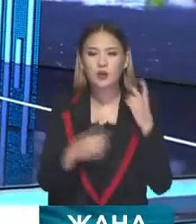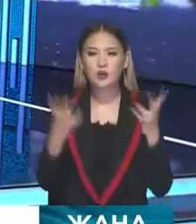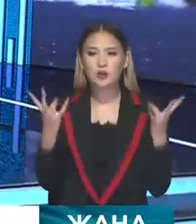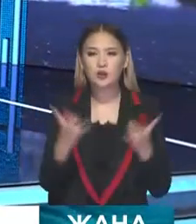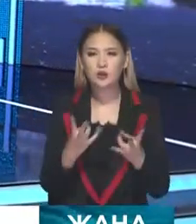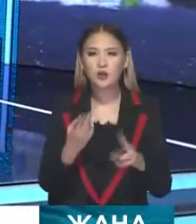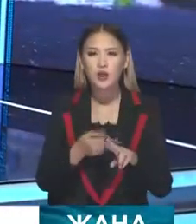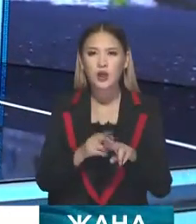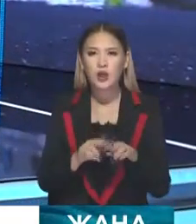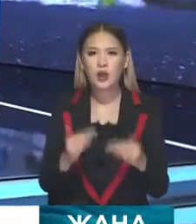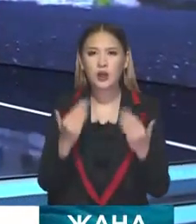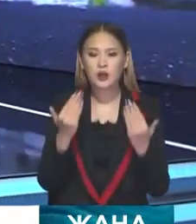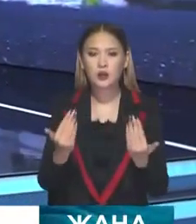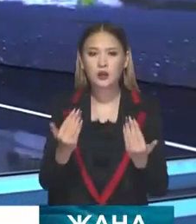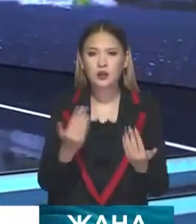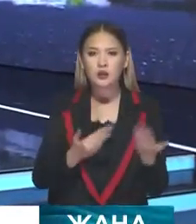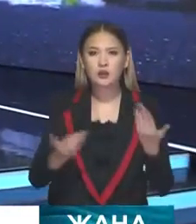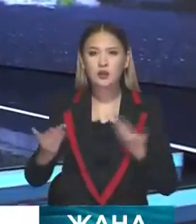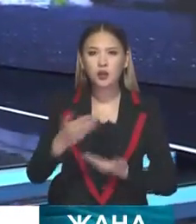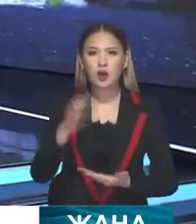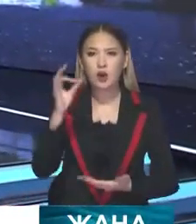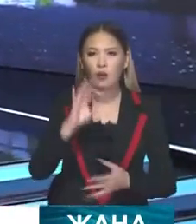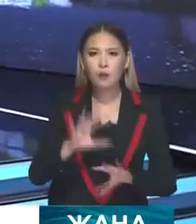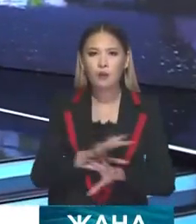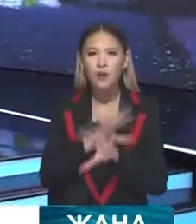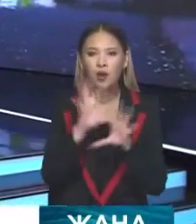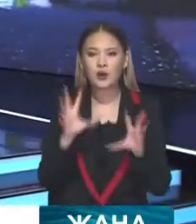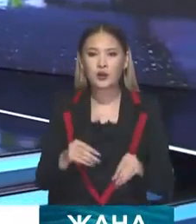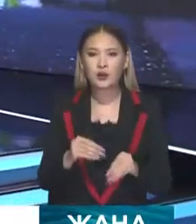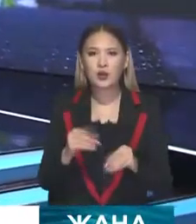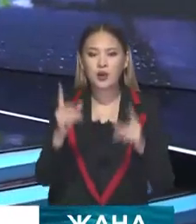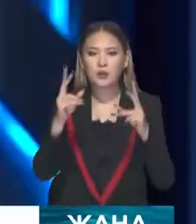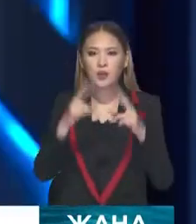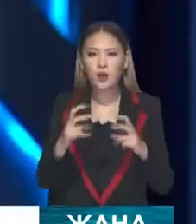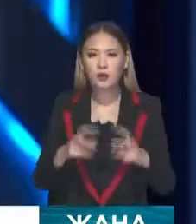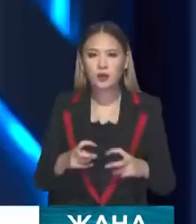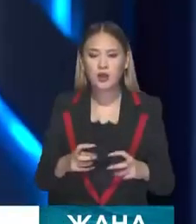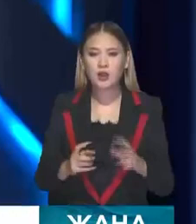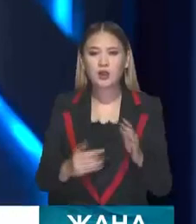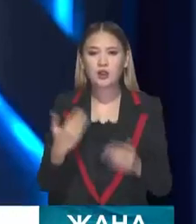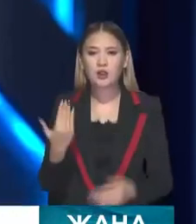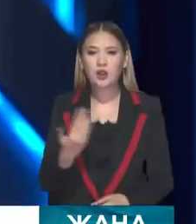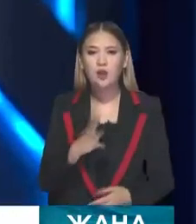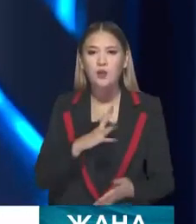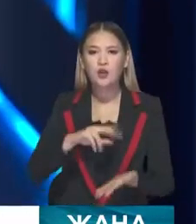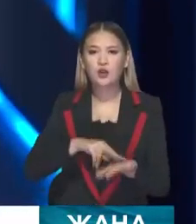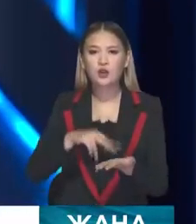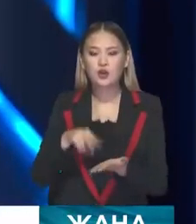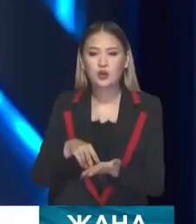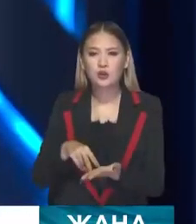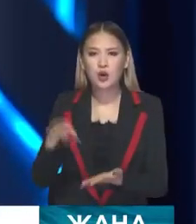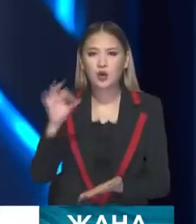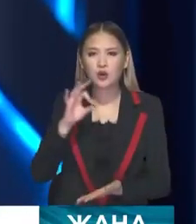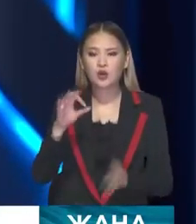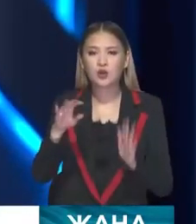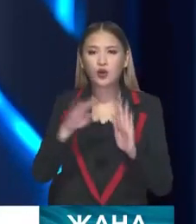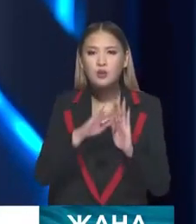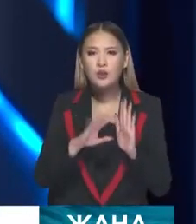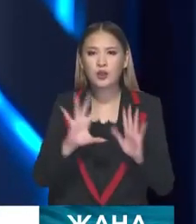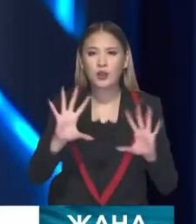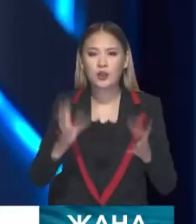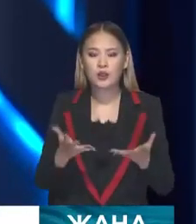Енді қазір енді сондықтан біз барлық мәселені бүгінгінде зерделеп отырмыз. Егер енді біз жаңалай жоспарлар жасайтын болсақ, жобалар жасайтын болсақ,